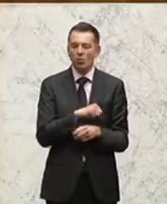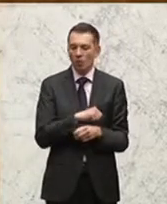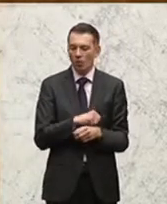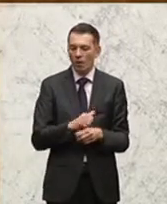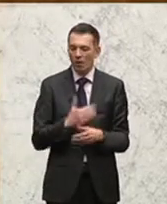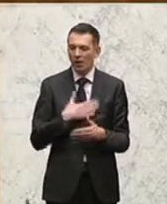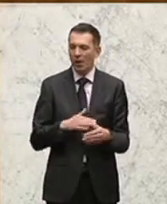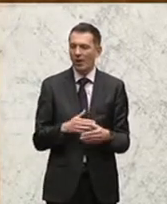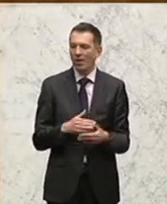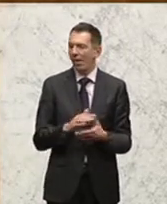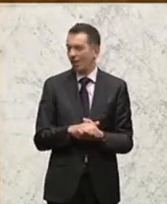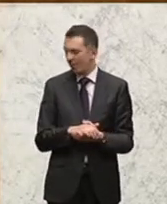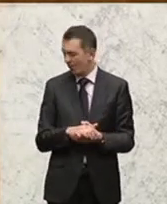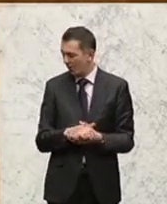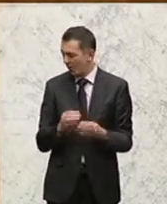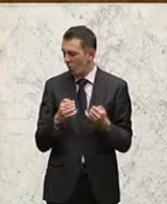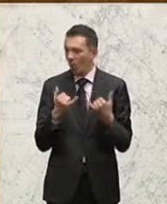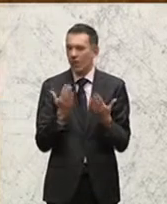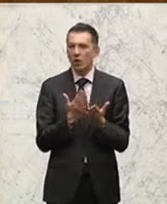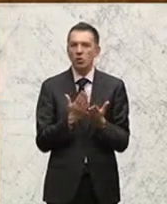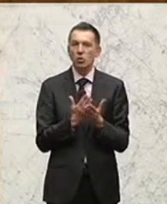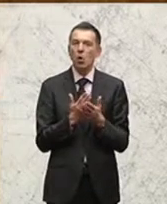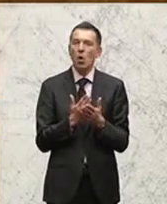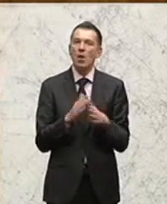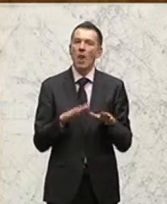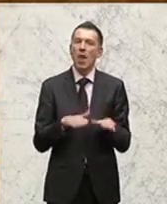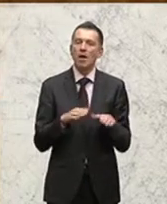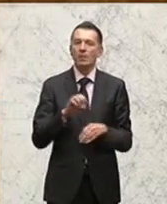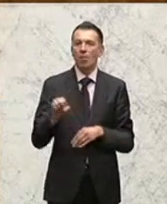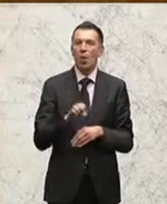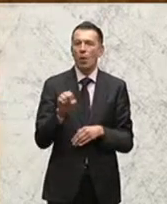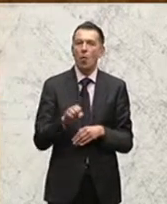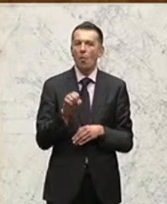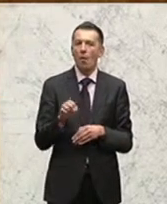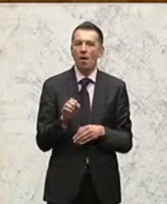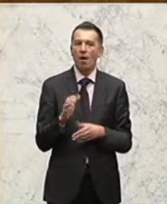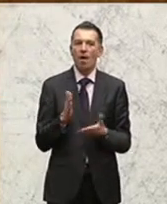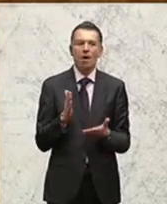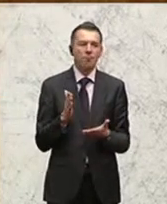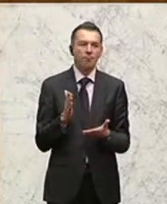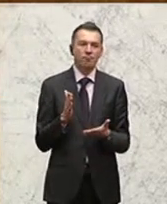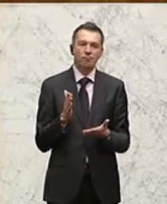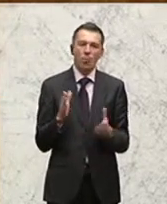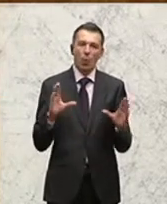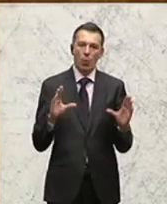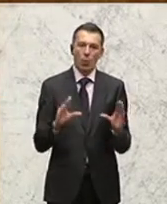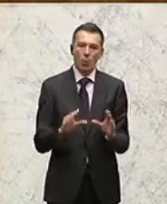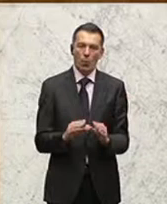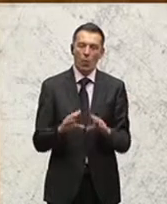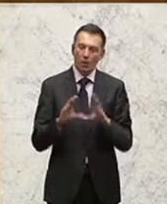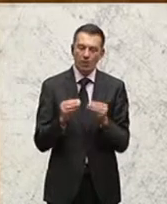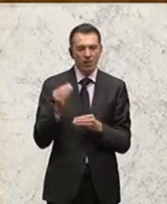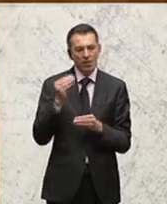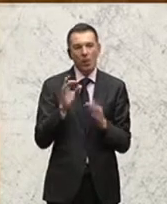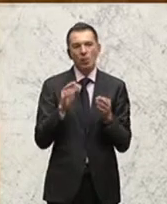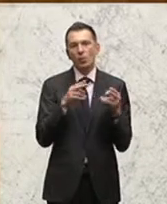hochwillkommen, dass der gefahren wird. Ich hoffe, dass das jetzt schon langsam in Europa zu einem Ende kommt, aber insgesamt glaube ich, dass wir hier auf einem